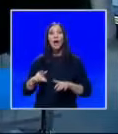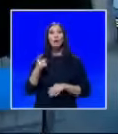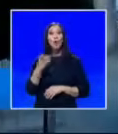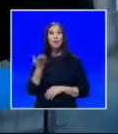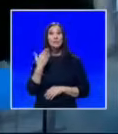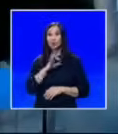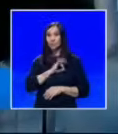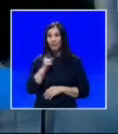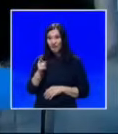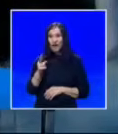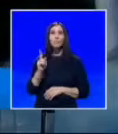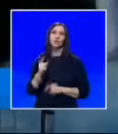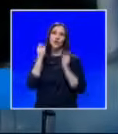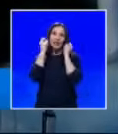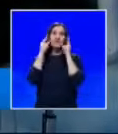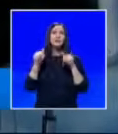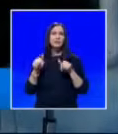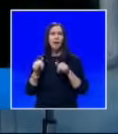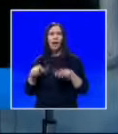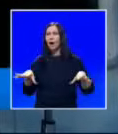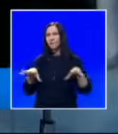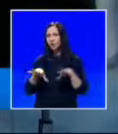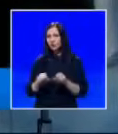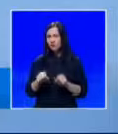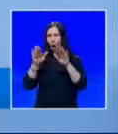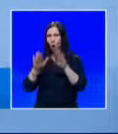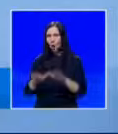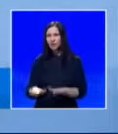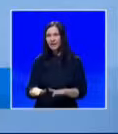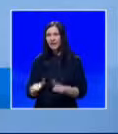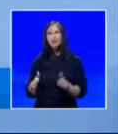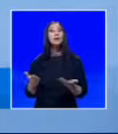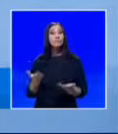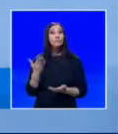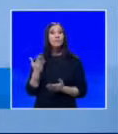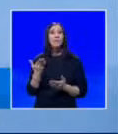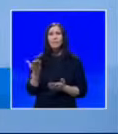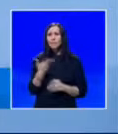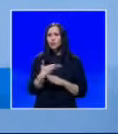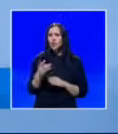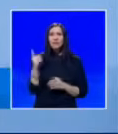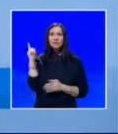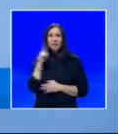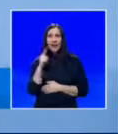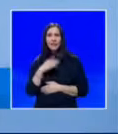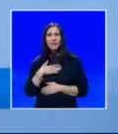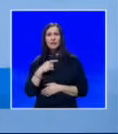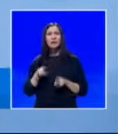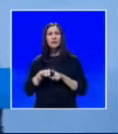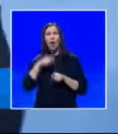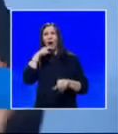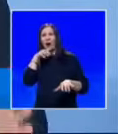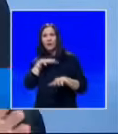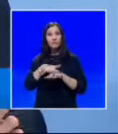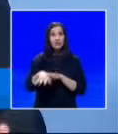ще ги съживи. Сега в властта, оставяйки, де-факто те продължават със всеки изминал ден да има кръвоизлив там, а